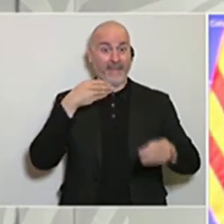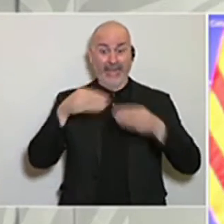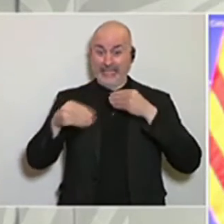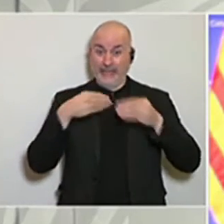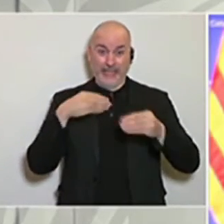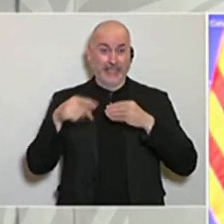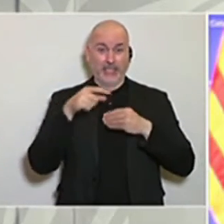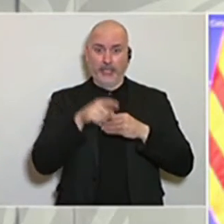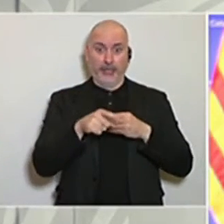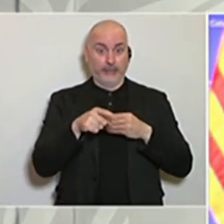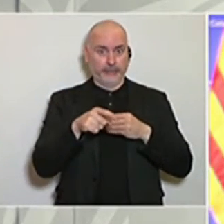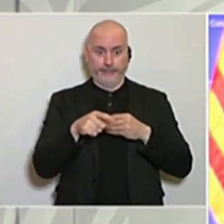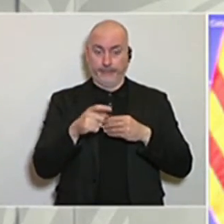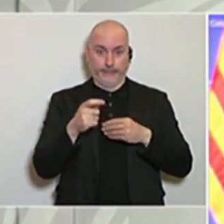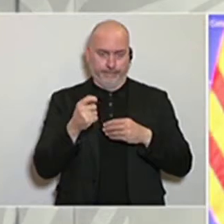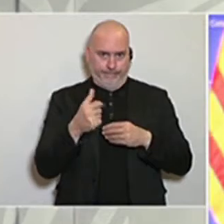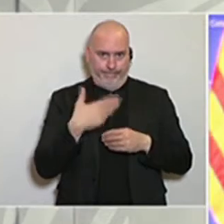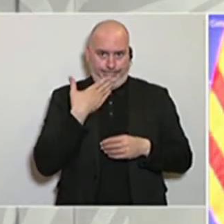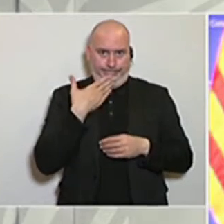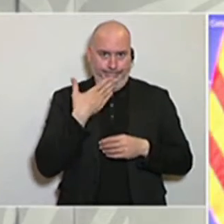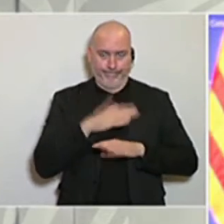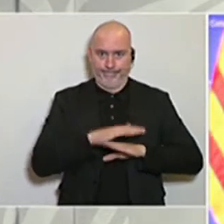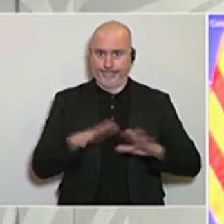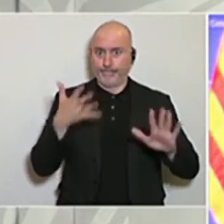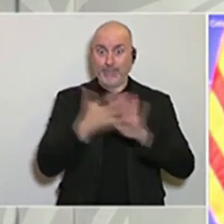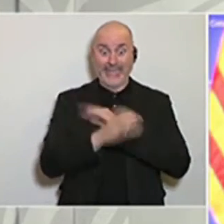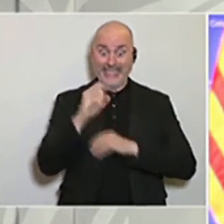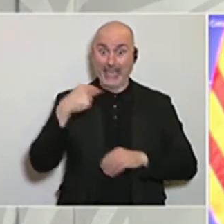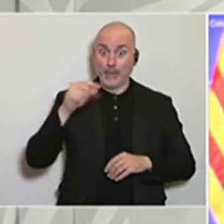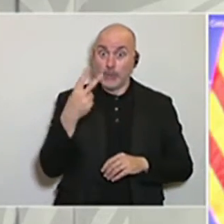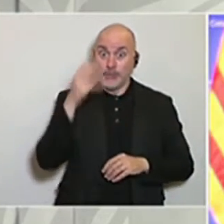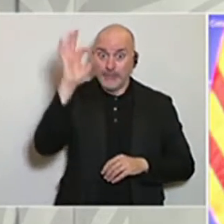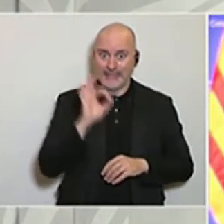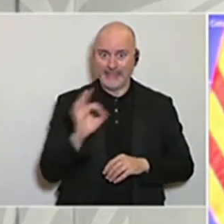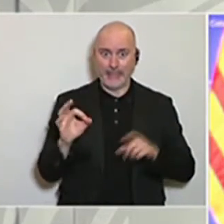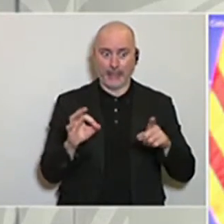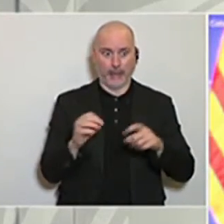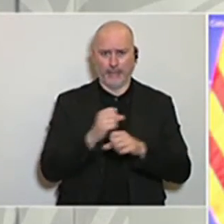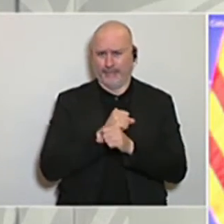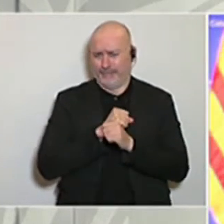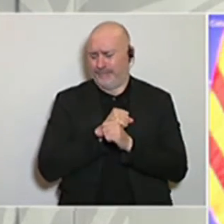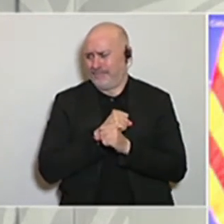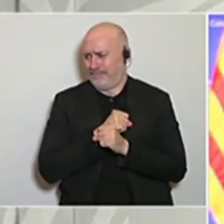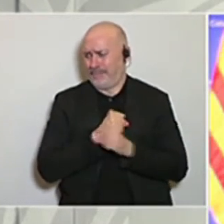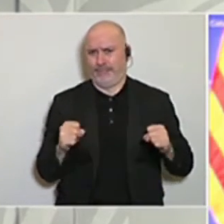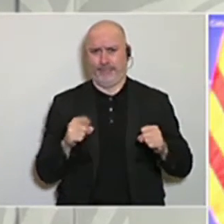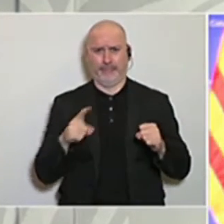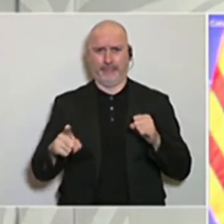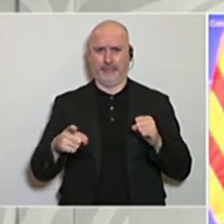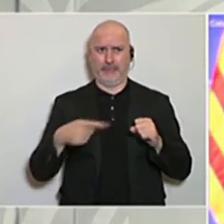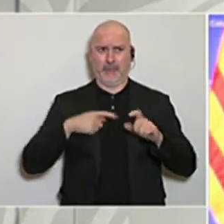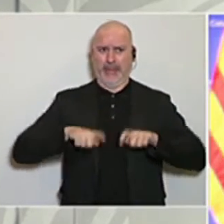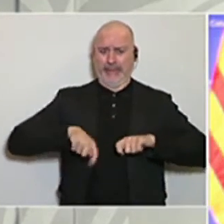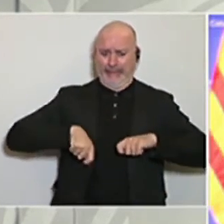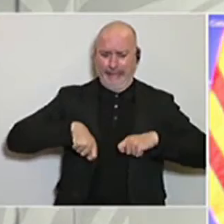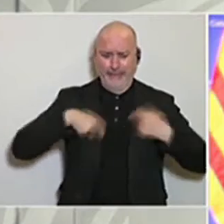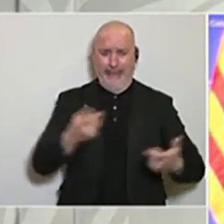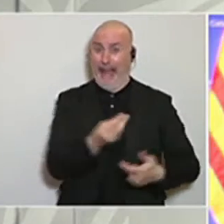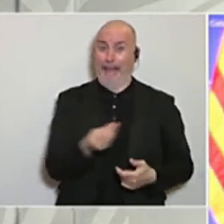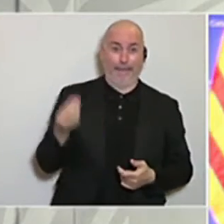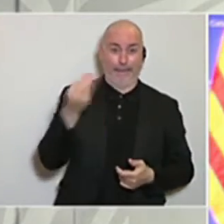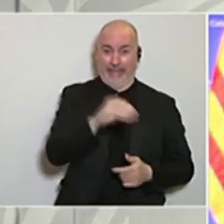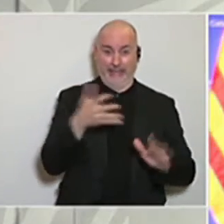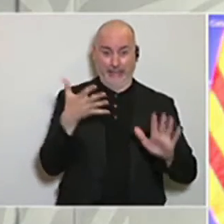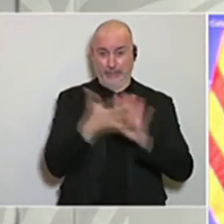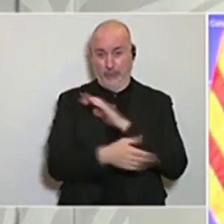flexibilització del tot irrisòria, que en aquests moments, amb aquest 0,2%, no tindríem capacitat de fer front a aquesta despesa sobrevinguda i a